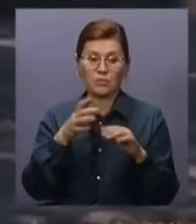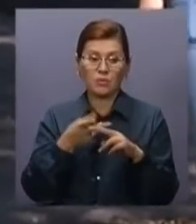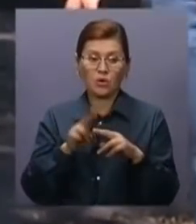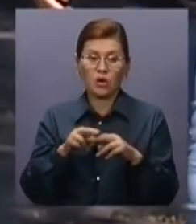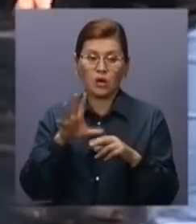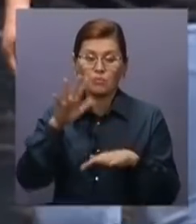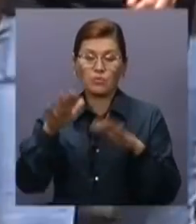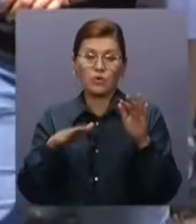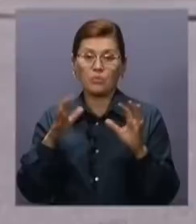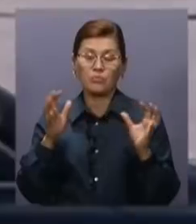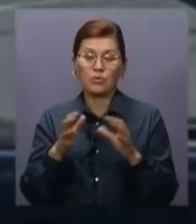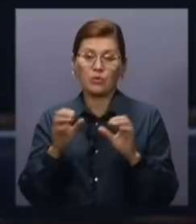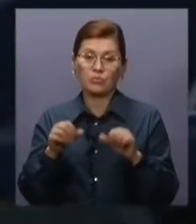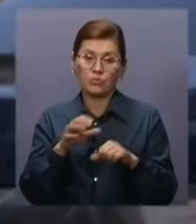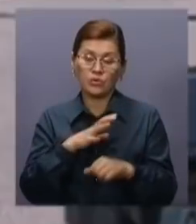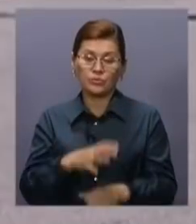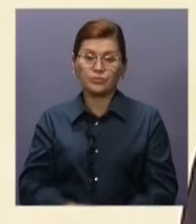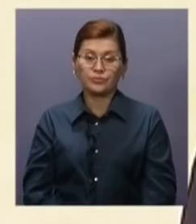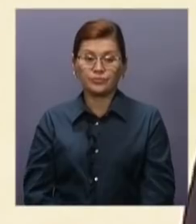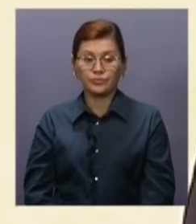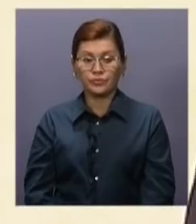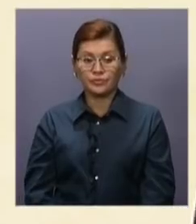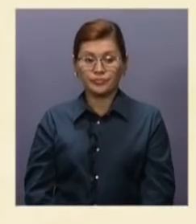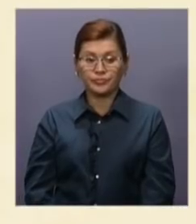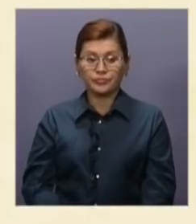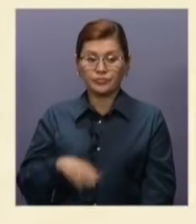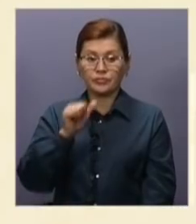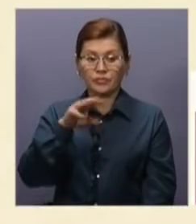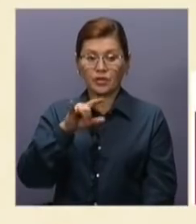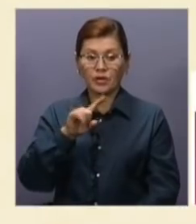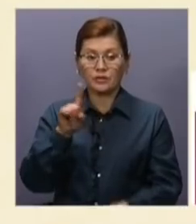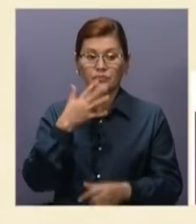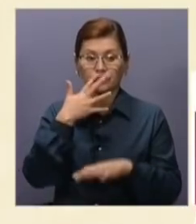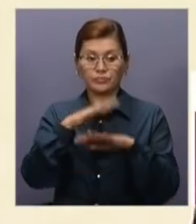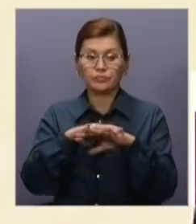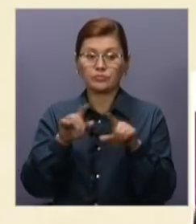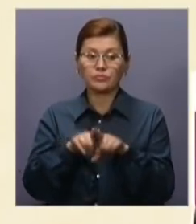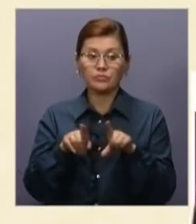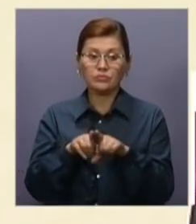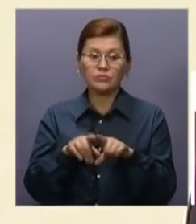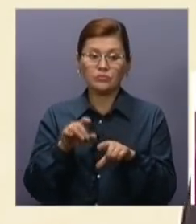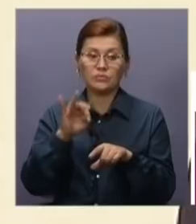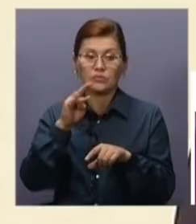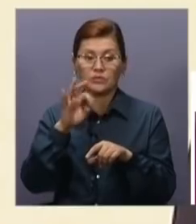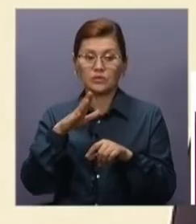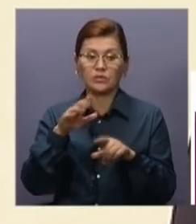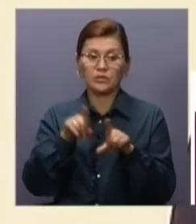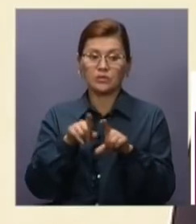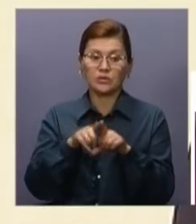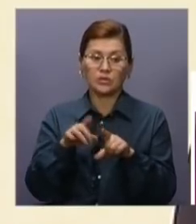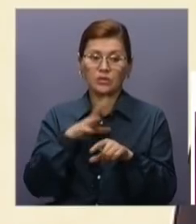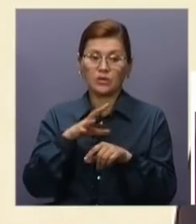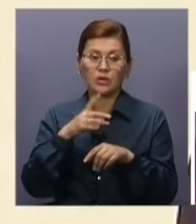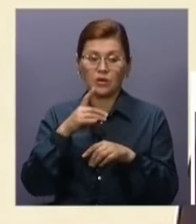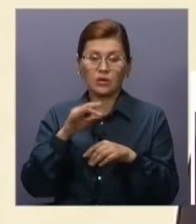ағымдағы деңгейде сақталады екен. Тамызда Ұлттық банктің нетті өктемдіктерінің